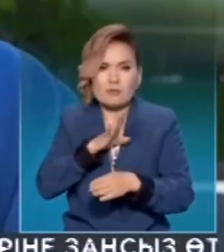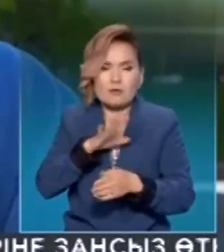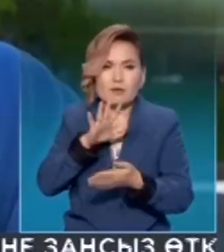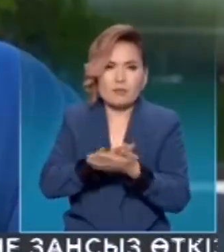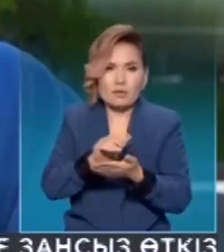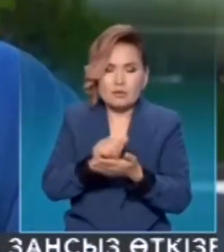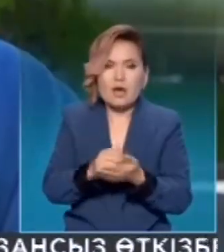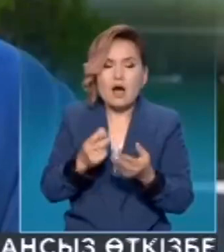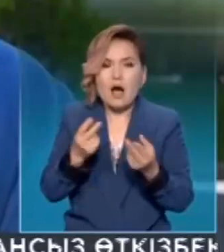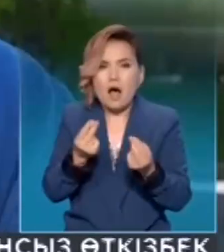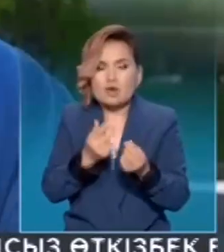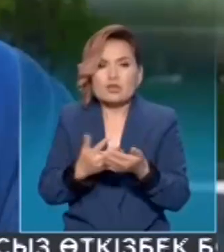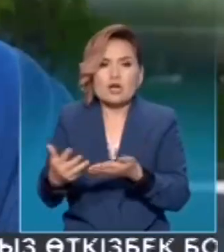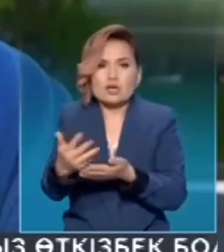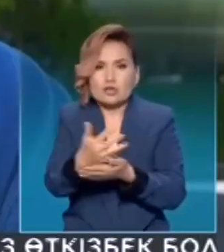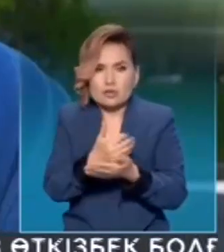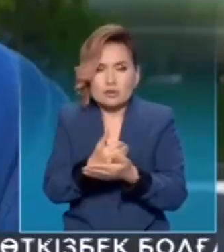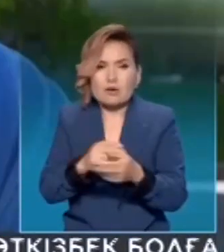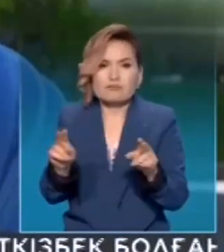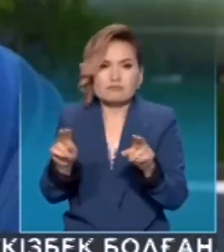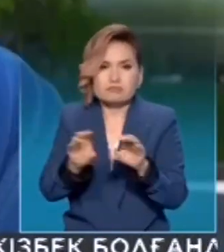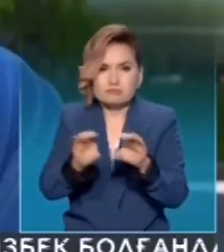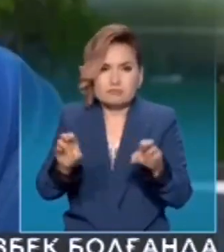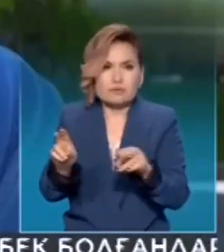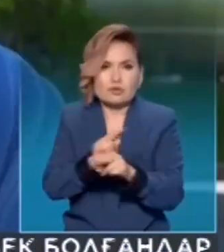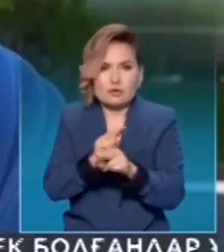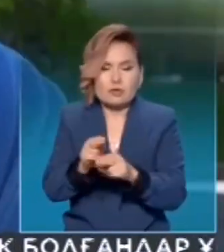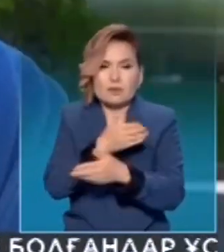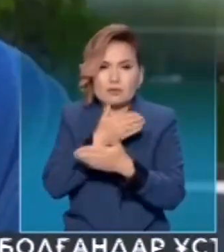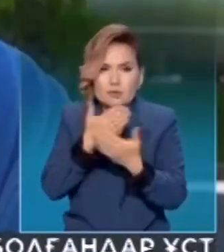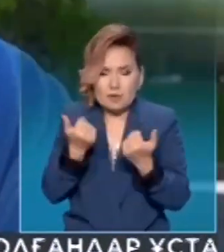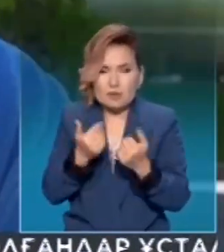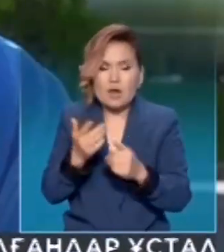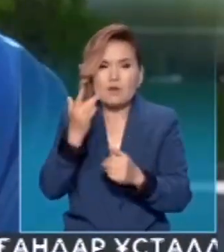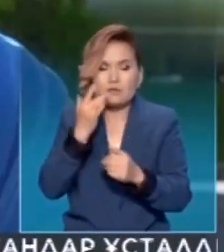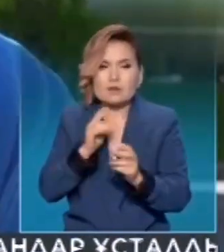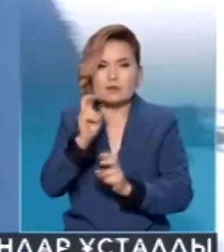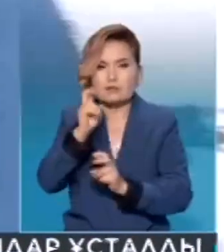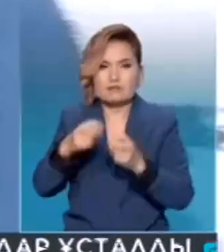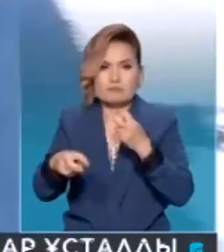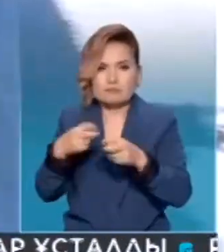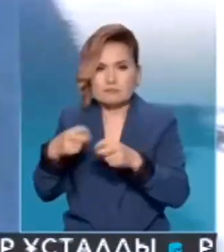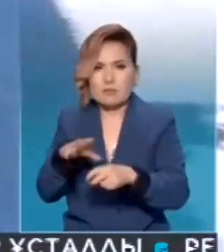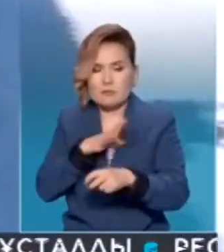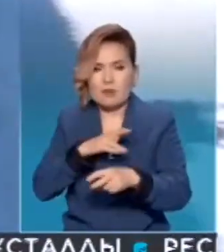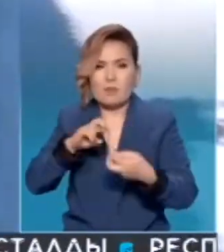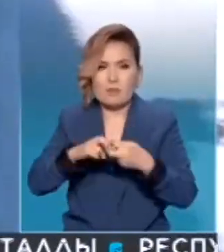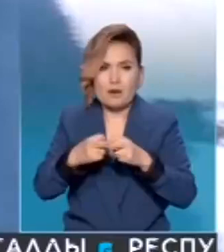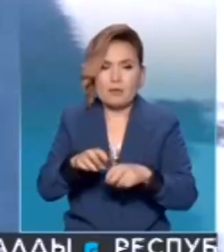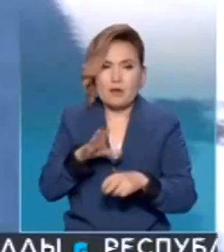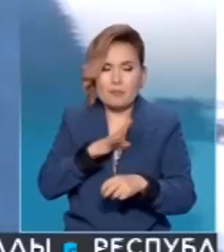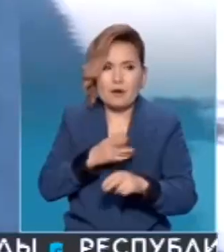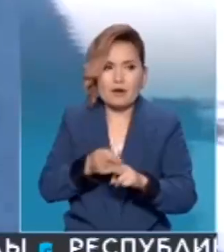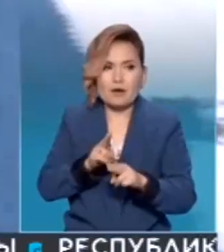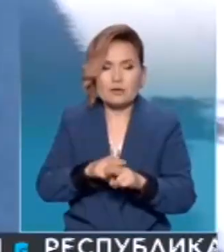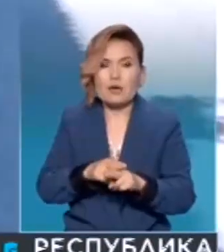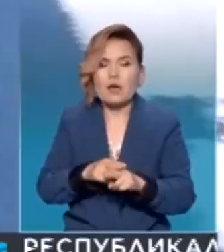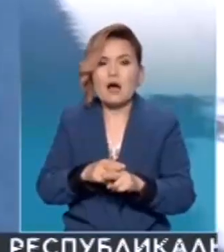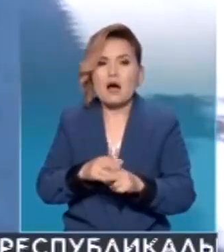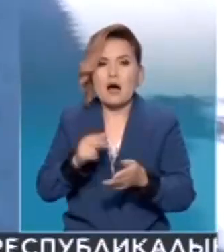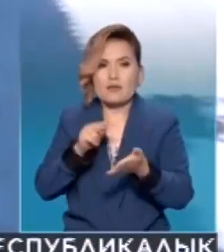түрде осындай іс шараға жұмсалу керек. Тариф бүгінгі дейін 3 есе